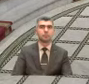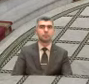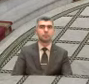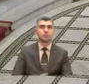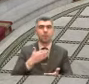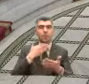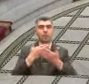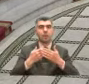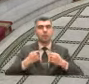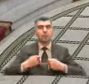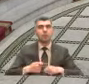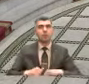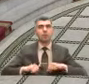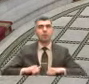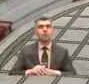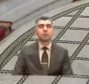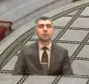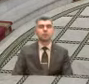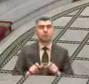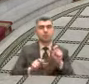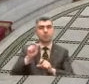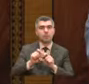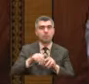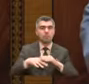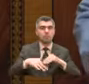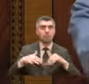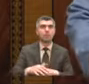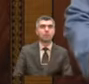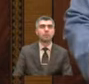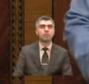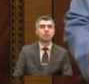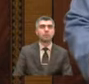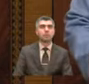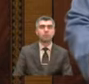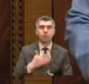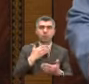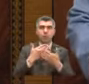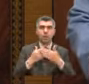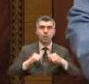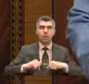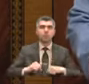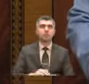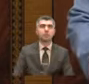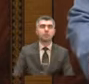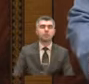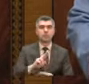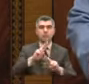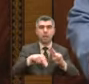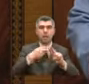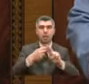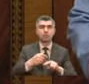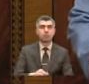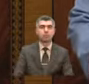شكرا سيد الرئيس، السيد الوزير المحترم، السادة النواب المحترمين، نشكركم سيد الوزير على جوابكم